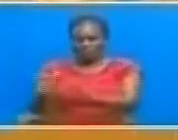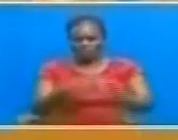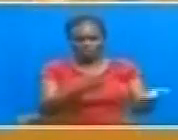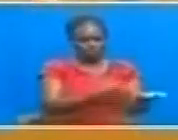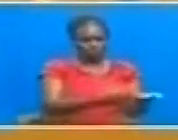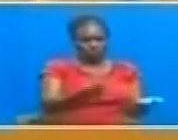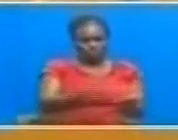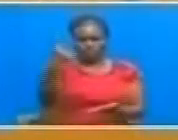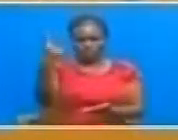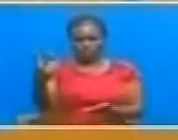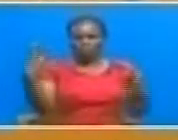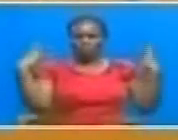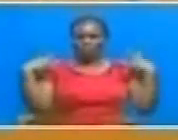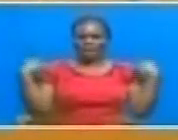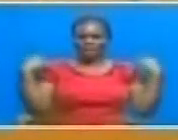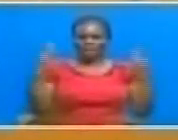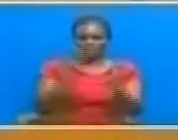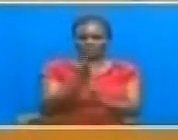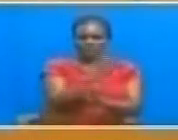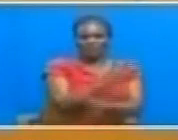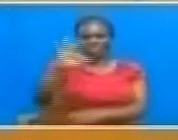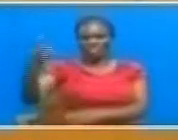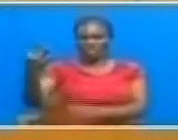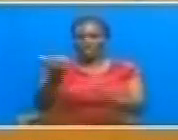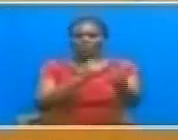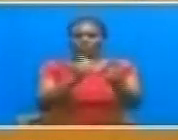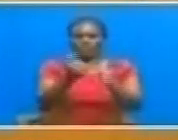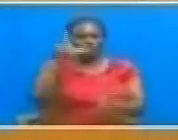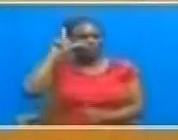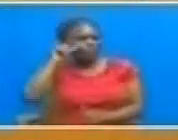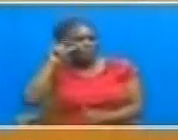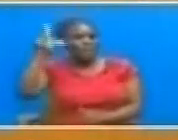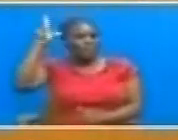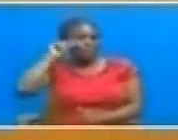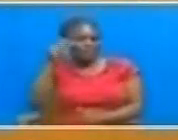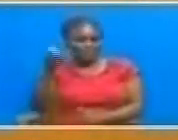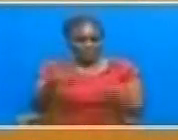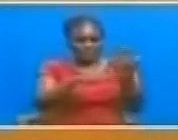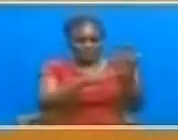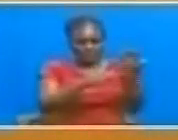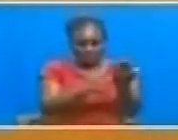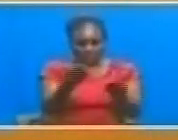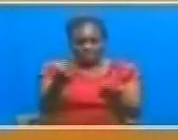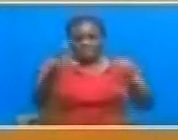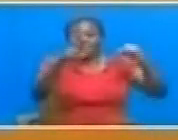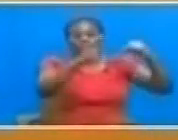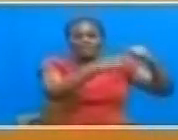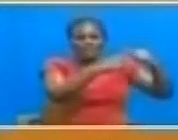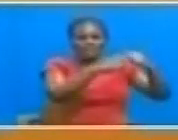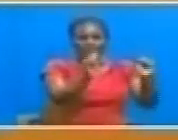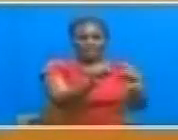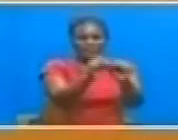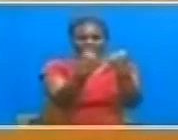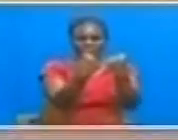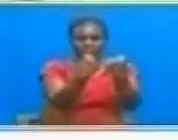kufanya mazoezi kabla ya kufanyika kwa mkondo wa tatu mjini Mombasa. Mashindano ya mjini Mombasa maarufu Driftwood Sevens yatafanyika